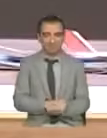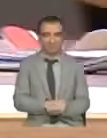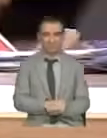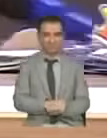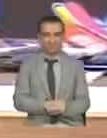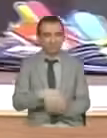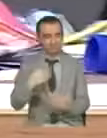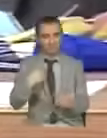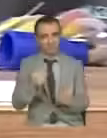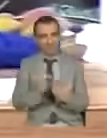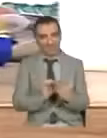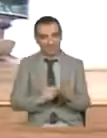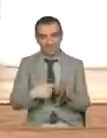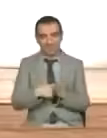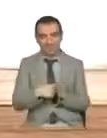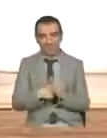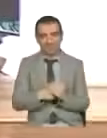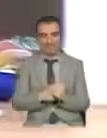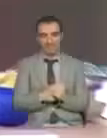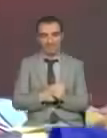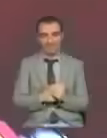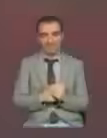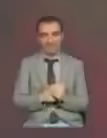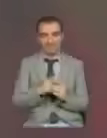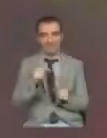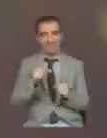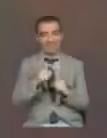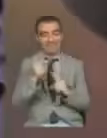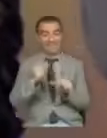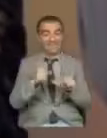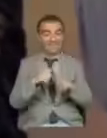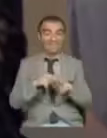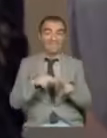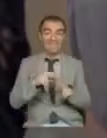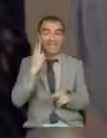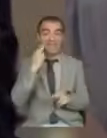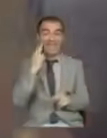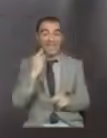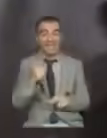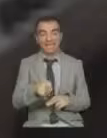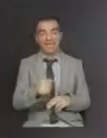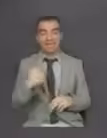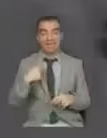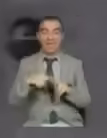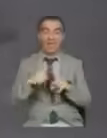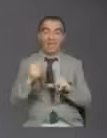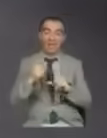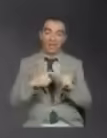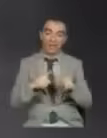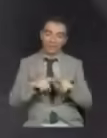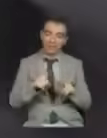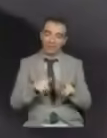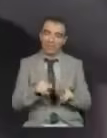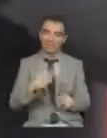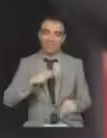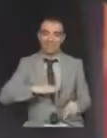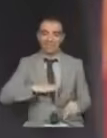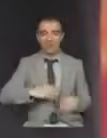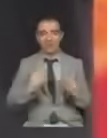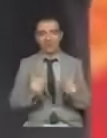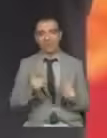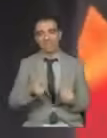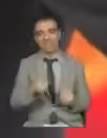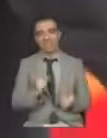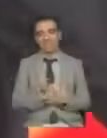nezaketliyim. Bak yazdım adımı. Dilek, nezaketin. Benimki reklam. Ben de Alişan, sabırlı olarak, sabırlı